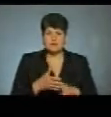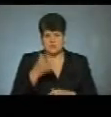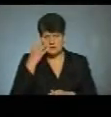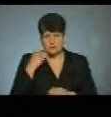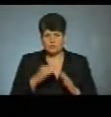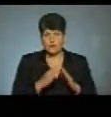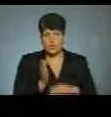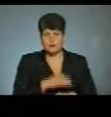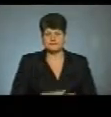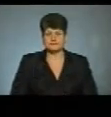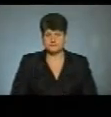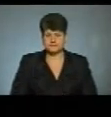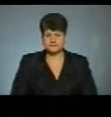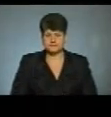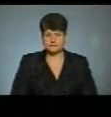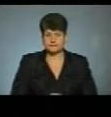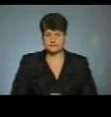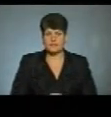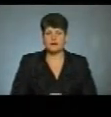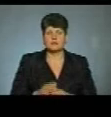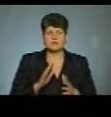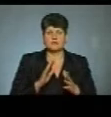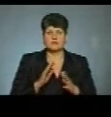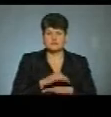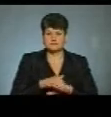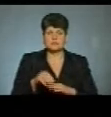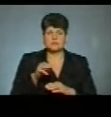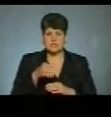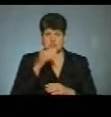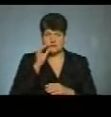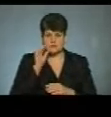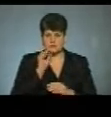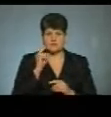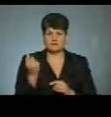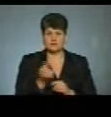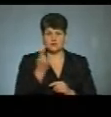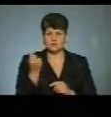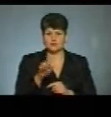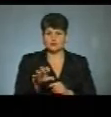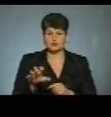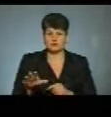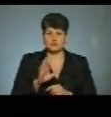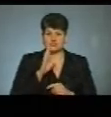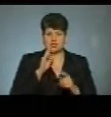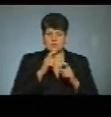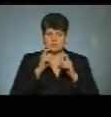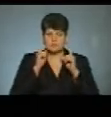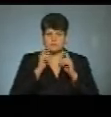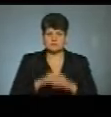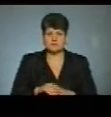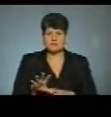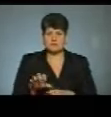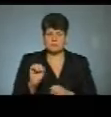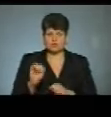вдома. На бульварі Тараса Шевченка тернополянка Валентина Загнетова вигулює собаку. Жінка у масці. Собачку